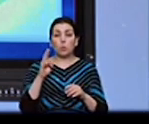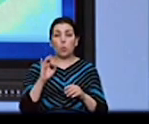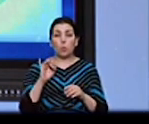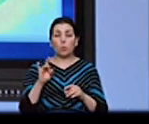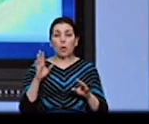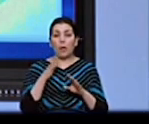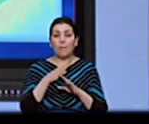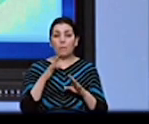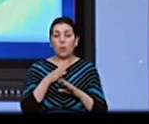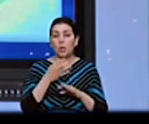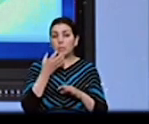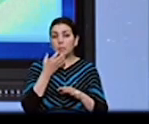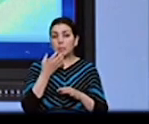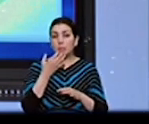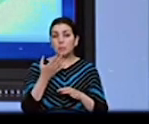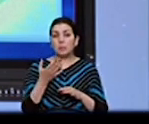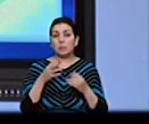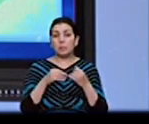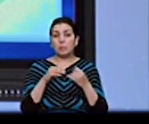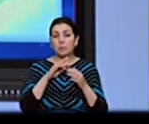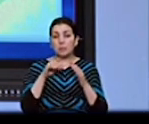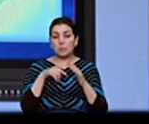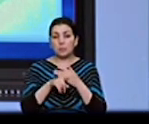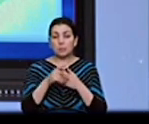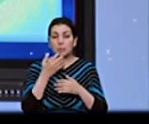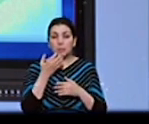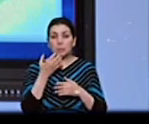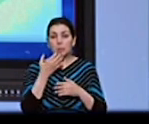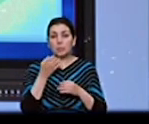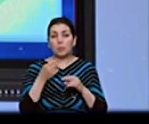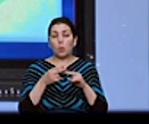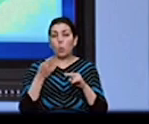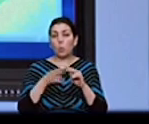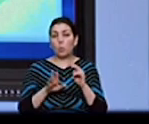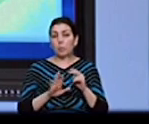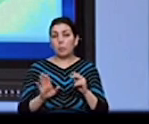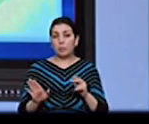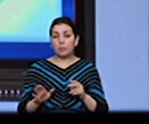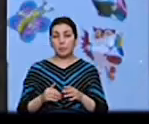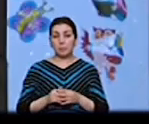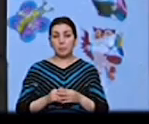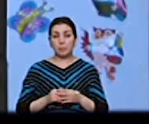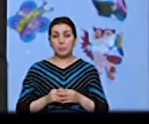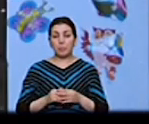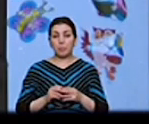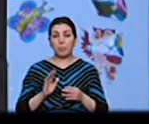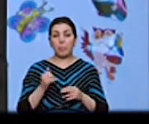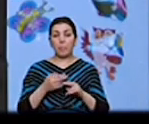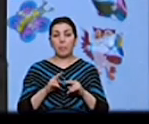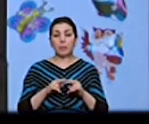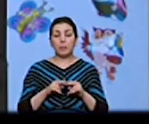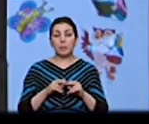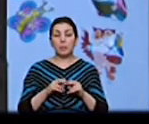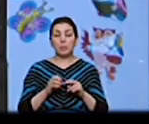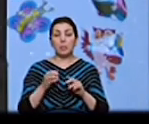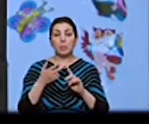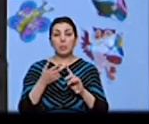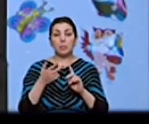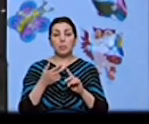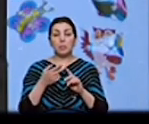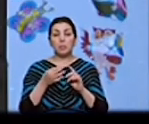nuri, havo, issiqlik, yerning ichki issiqligi tuganmas ekan. Va so'nggi